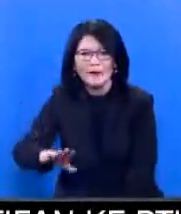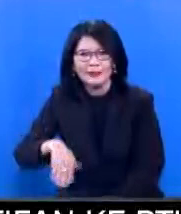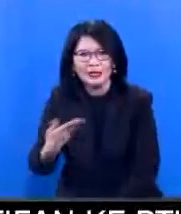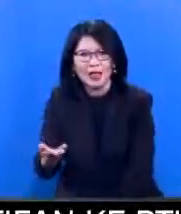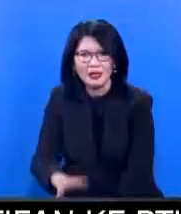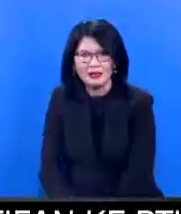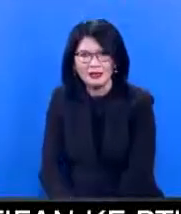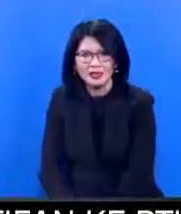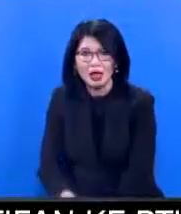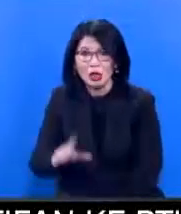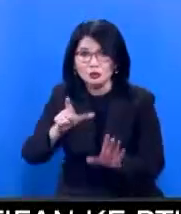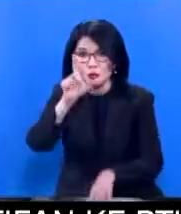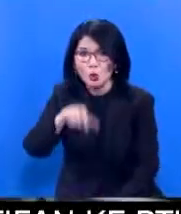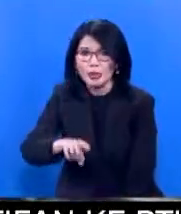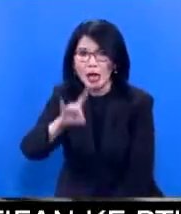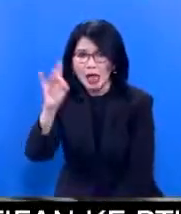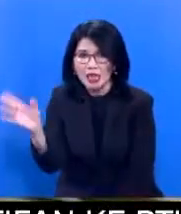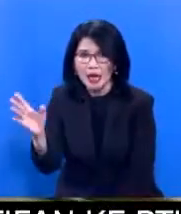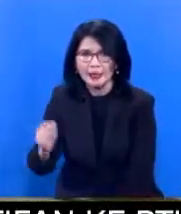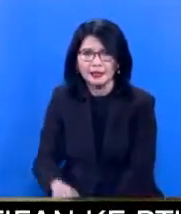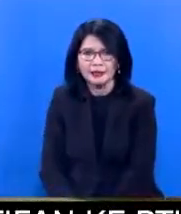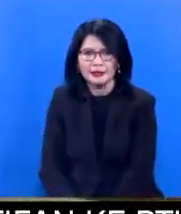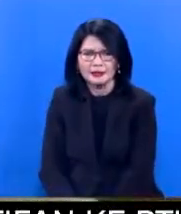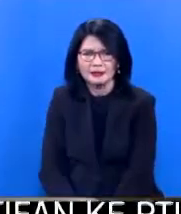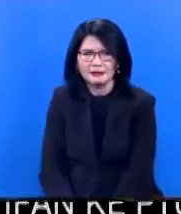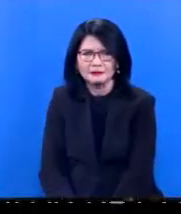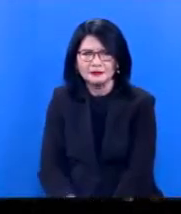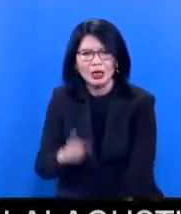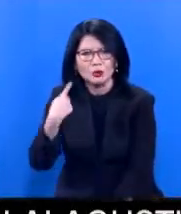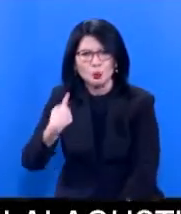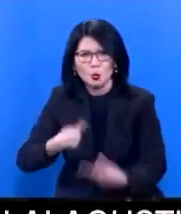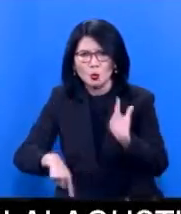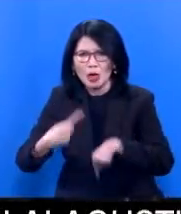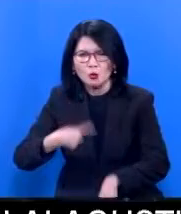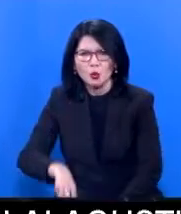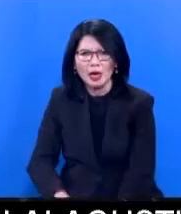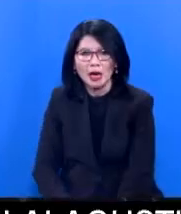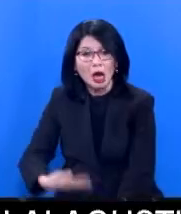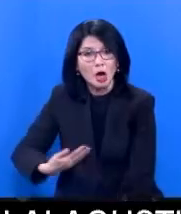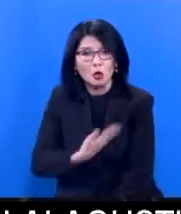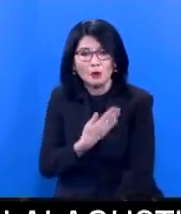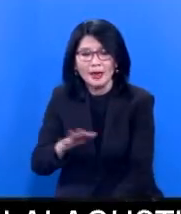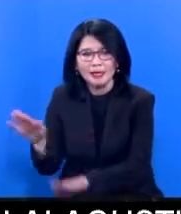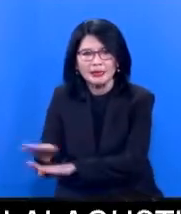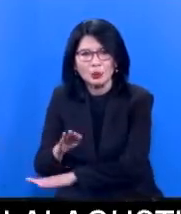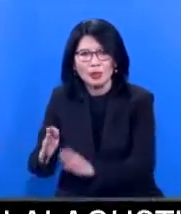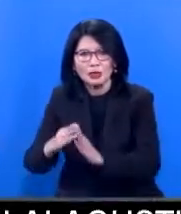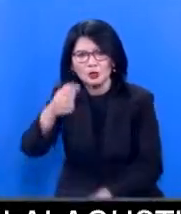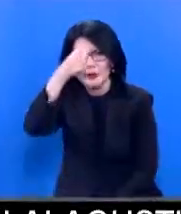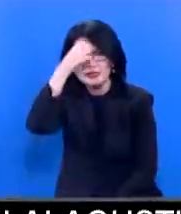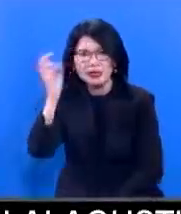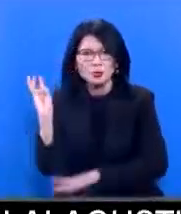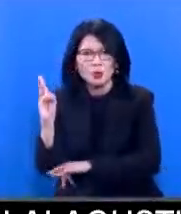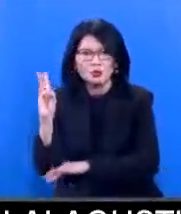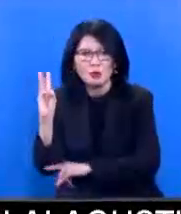dunia. Sementara 7 orang lainnya yang merupakan penumpang bus mengalami luka-luka. Para korban dirawat di RSUD Wonosobo.